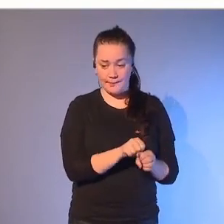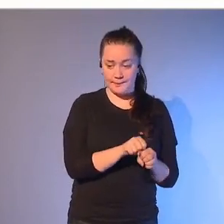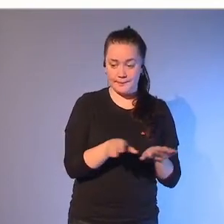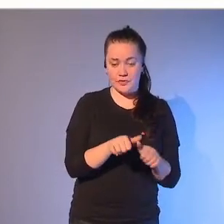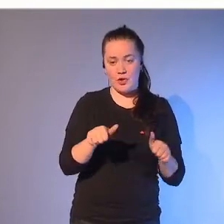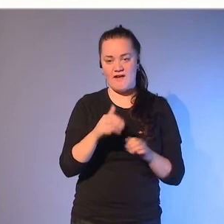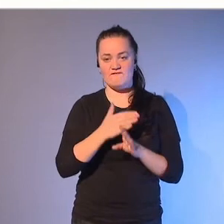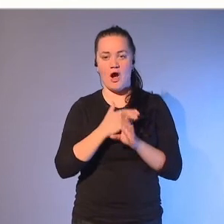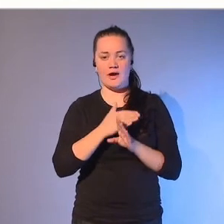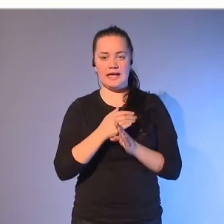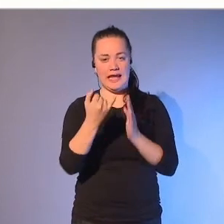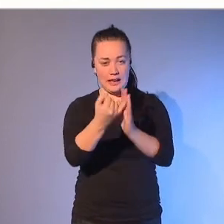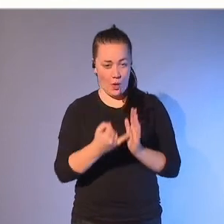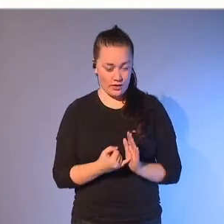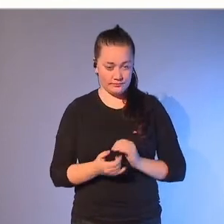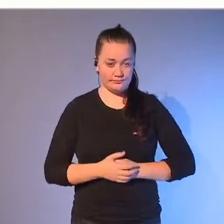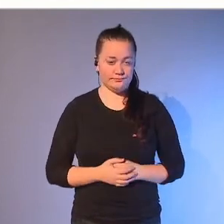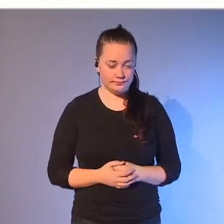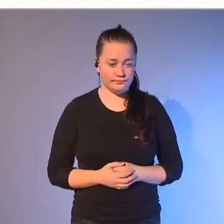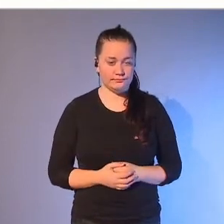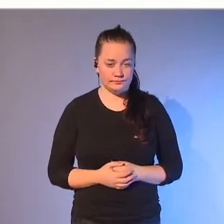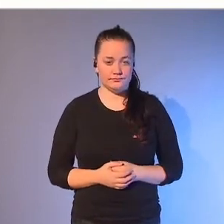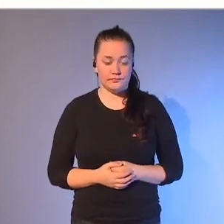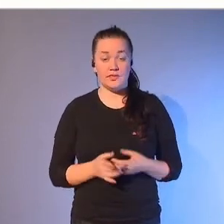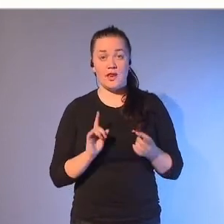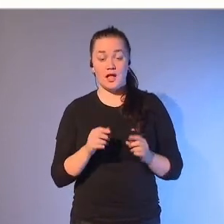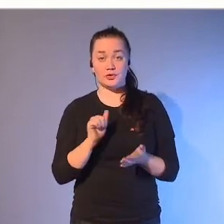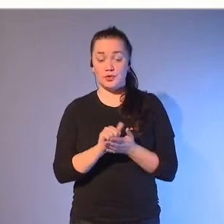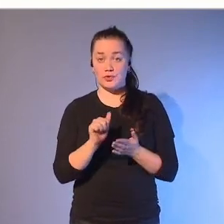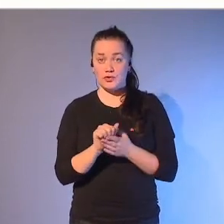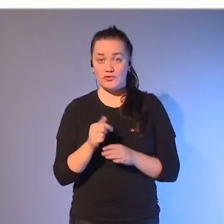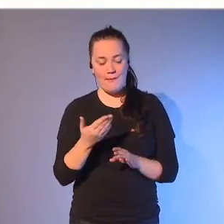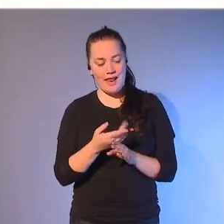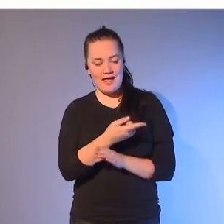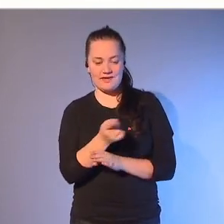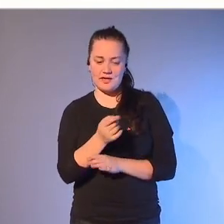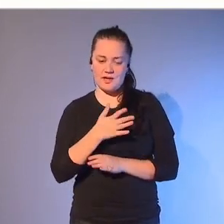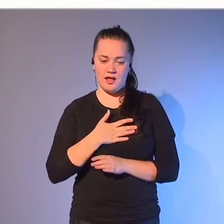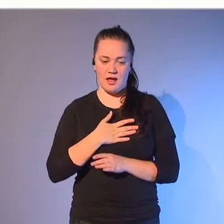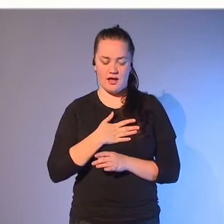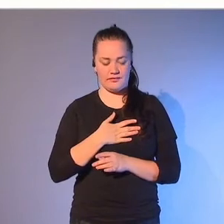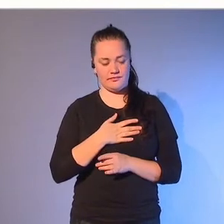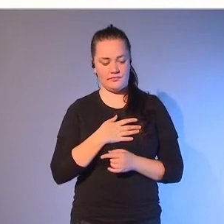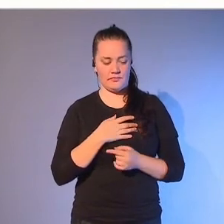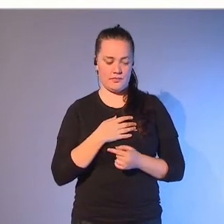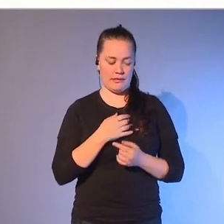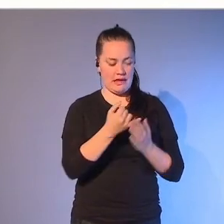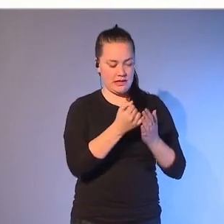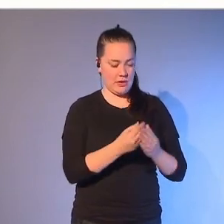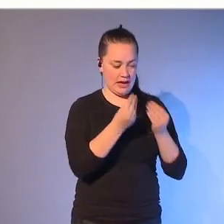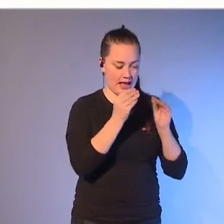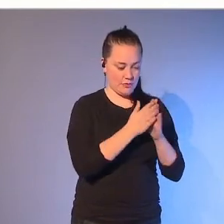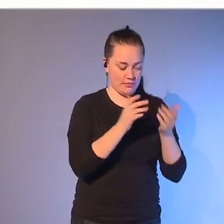grad av faglighet. Det er altså da et uttrykk hvor elevene har reformulert innholdet i